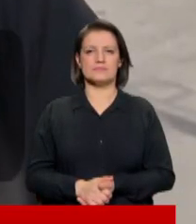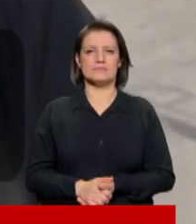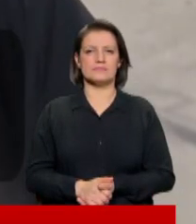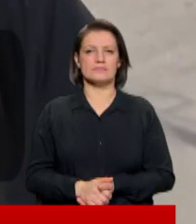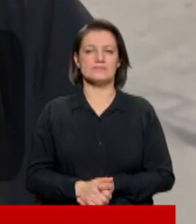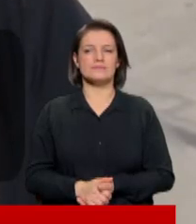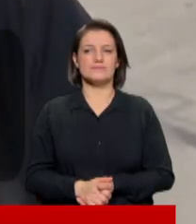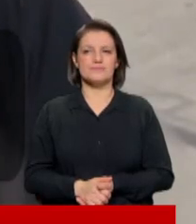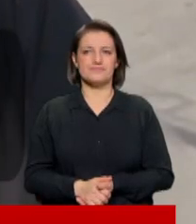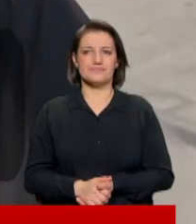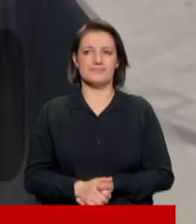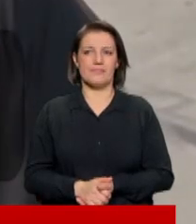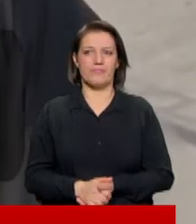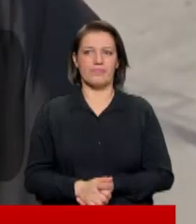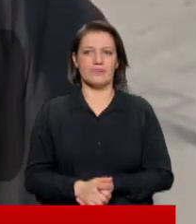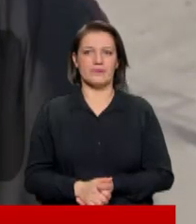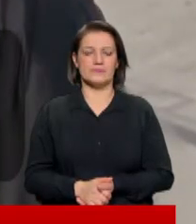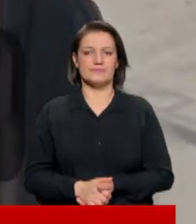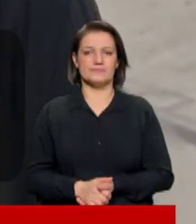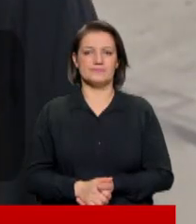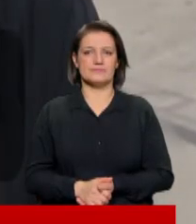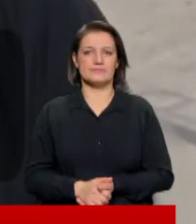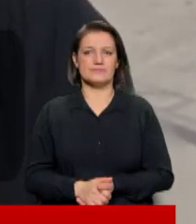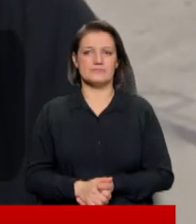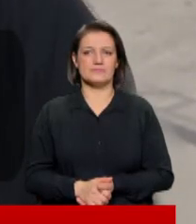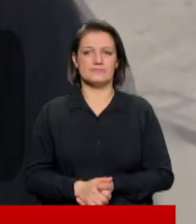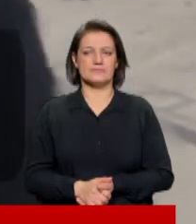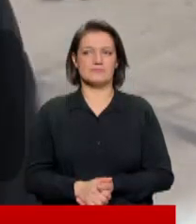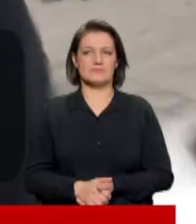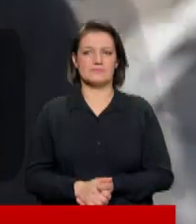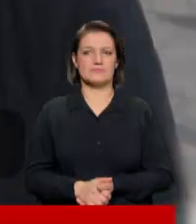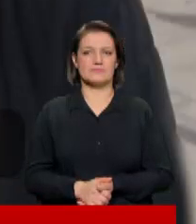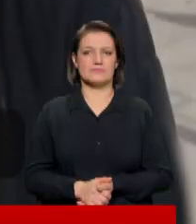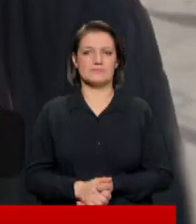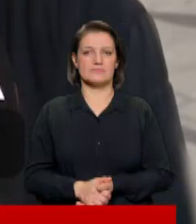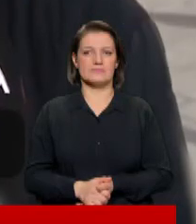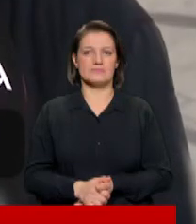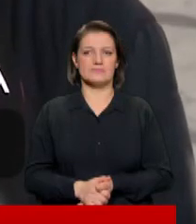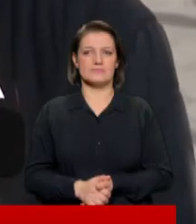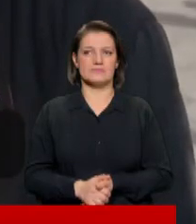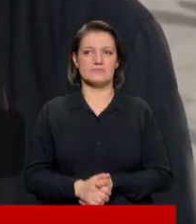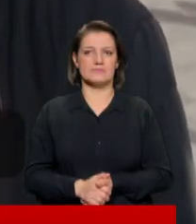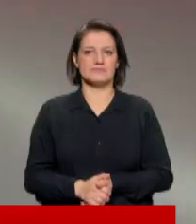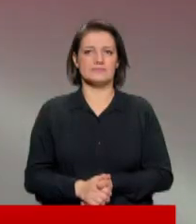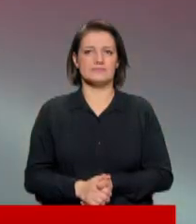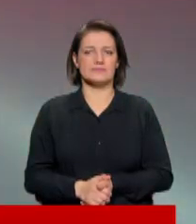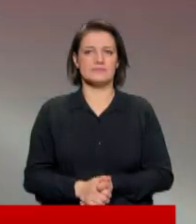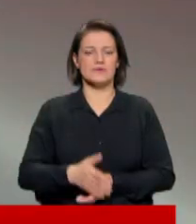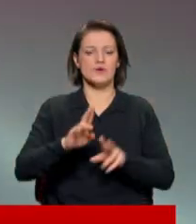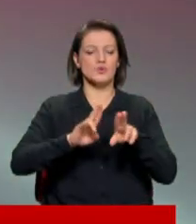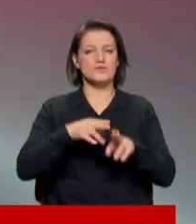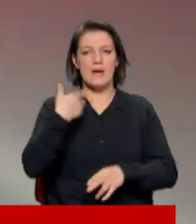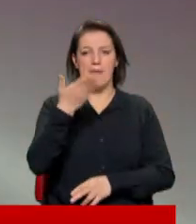Bizim şoförümüz o esnada durabildi. Arkaya dedi bir reflektör bir şey koyalım diyene kadar gelen araba bizim arabaya vurdu. Kuzey